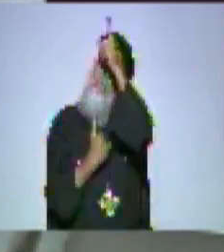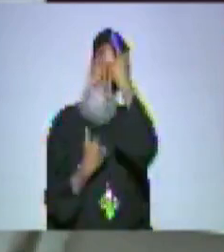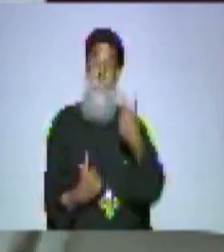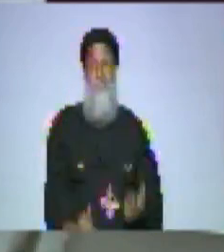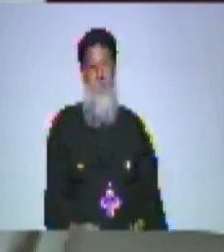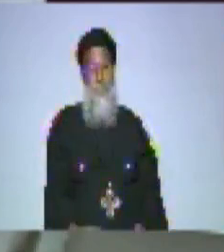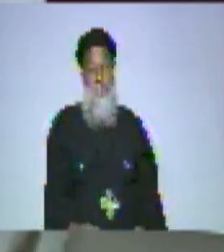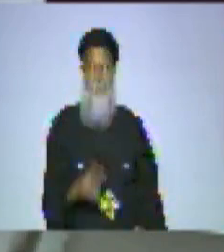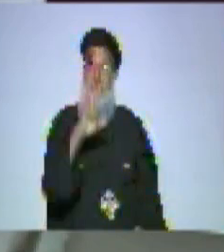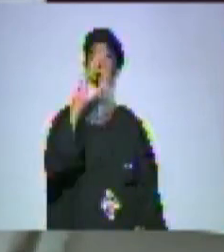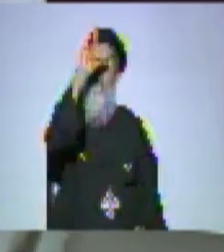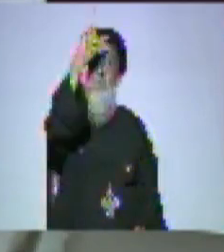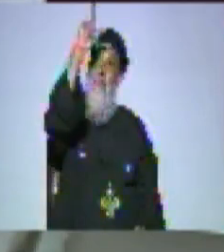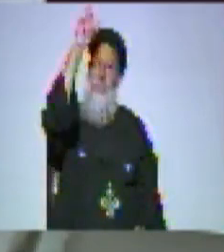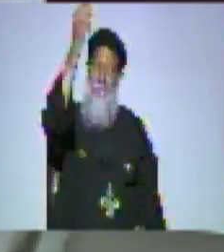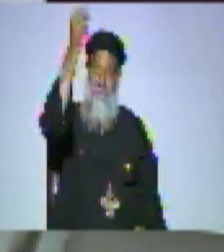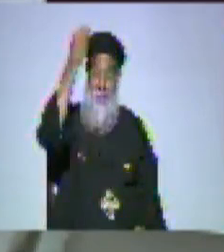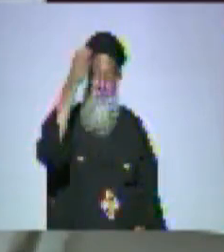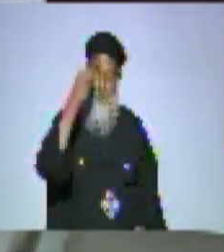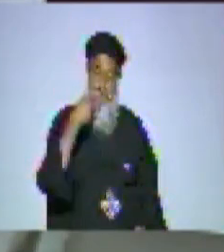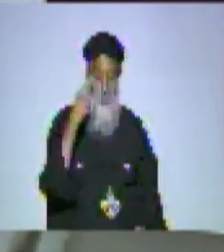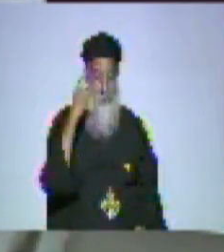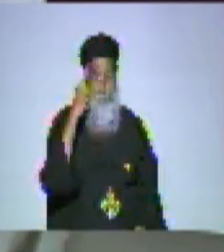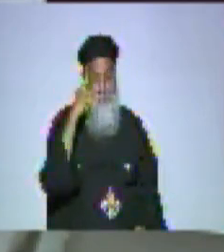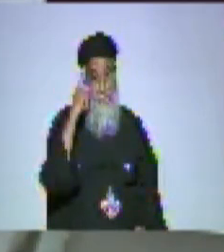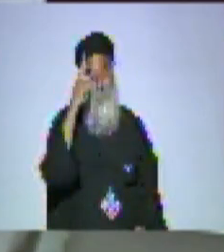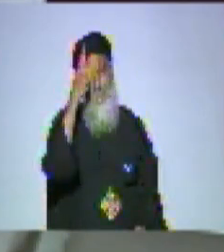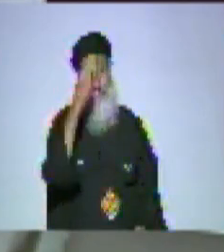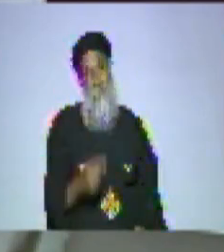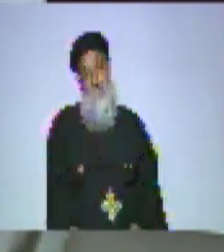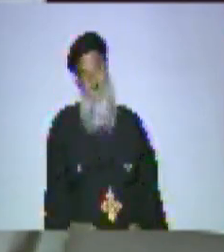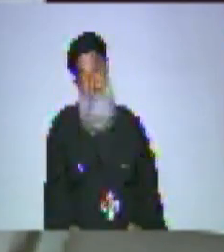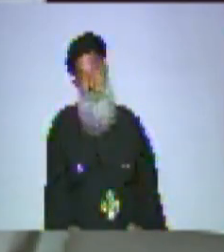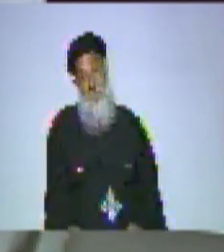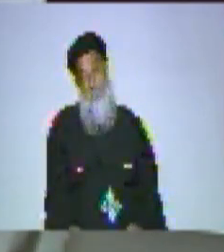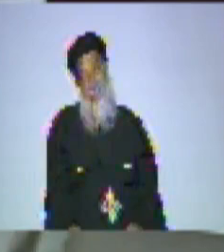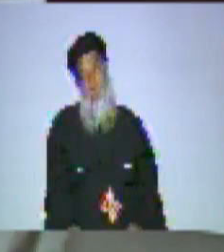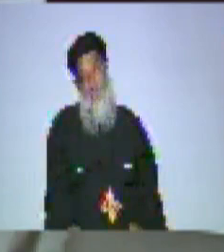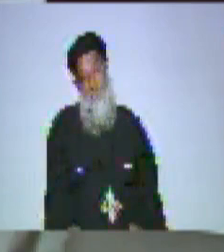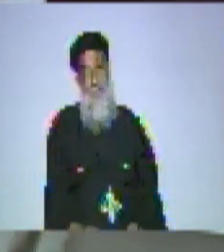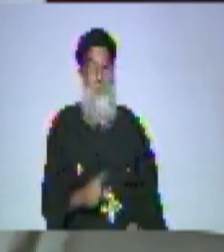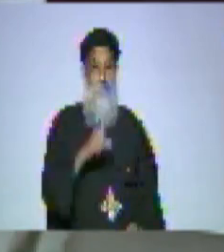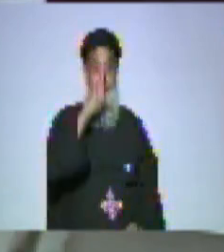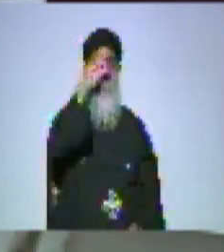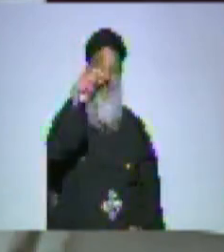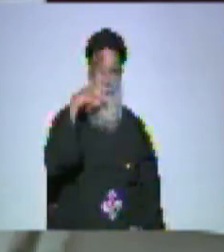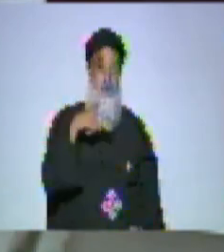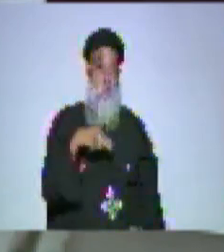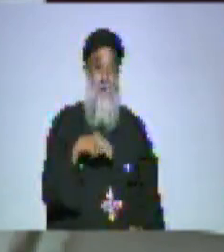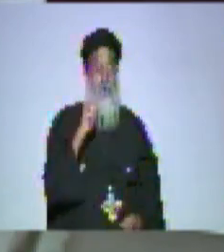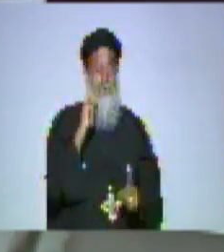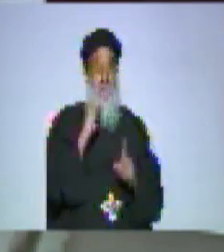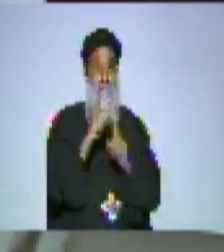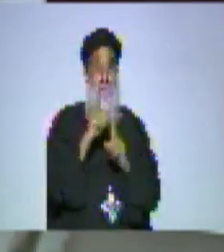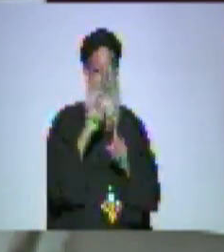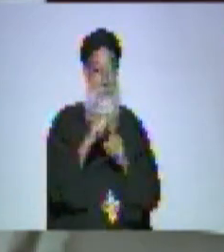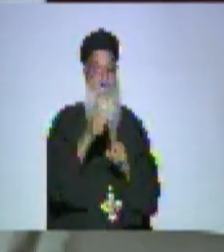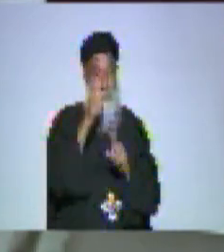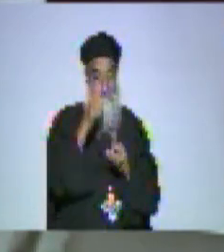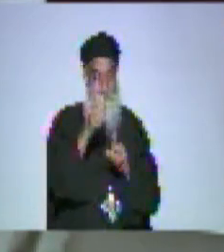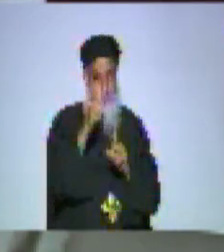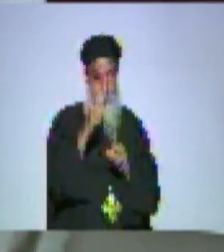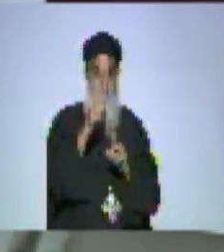ربنا مين يعرف المستقبل ولذلك التدبير الصالح هو من